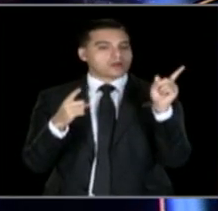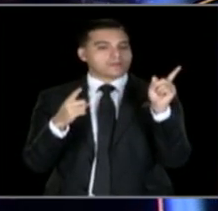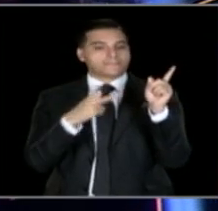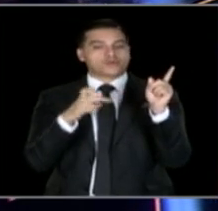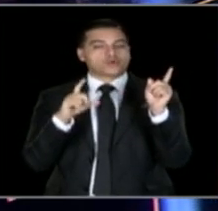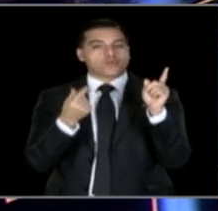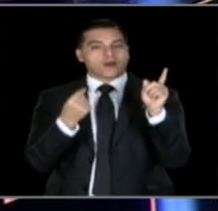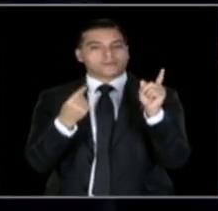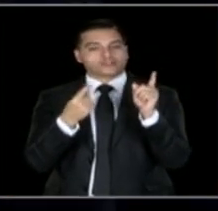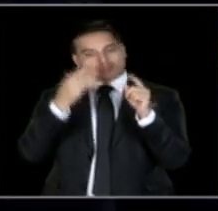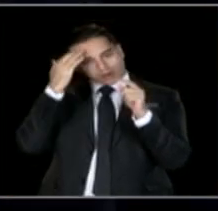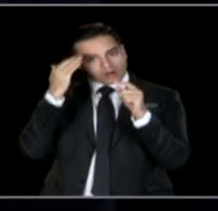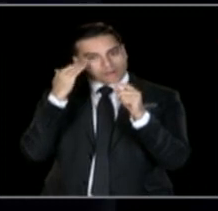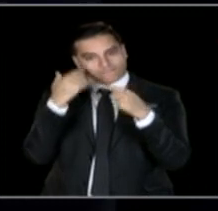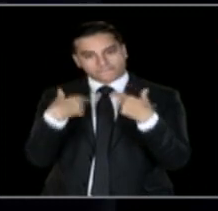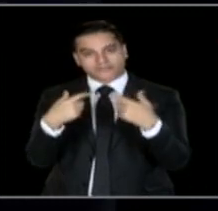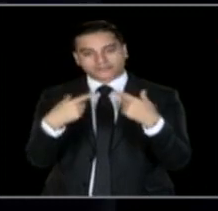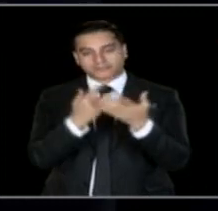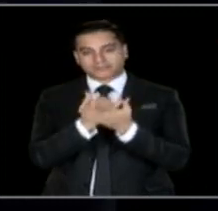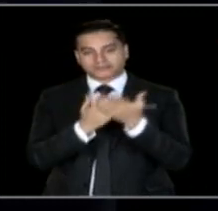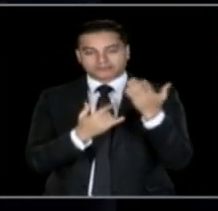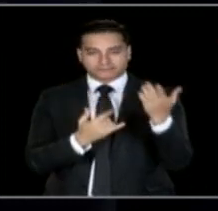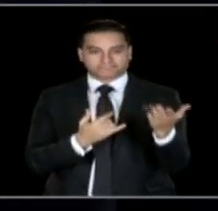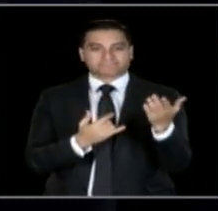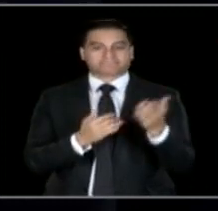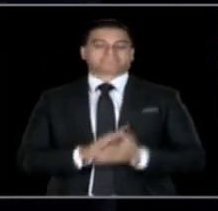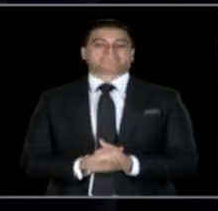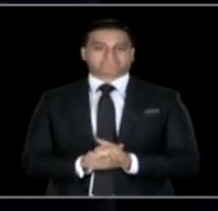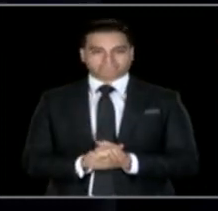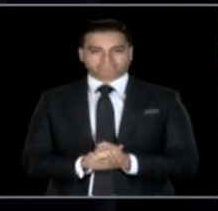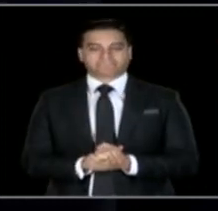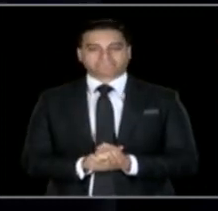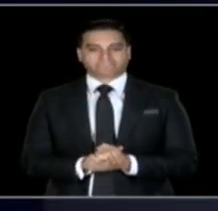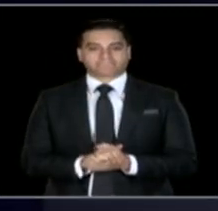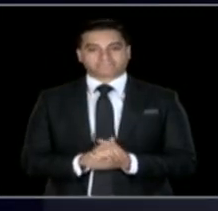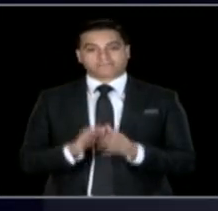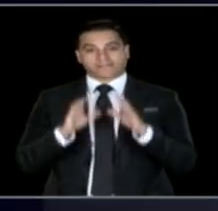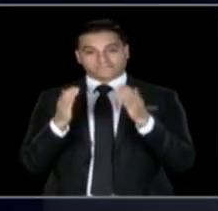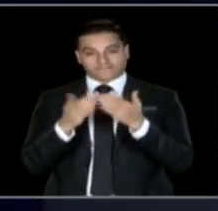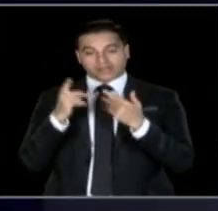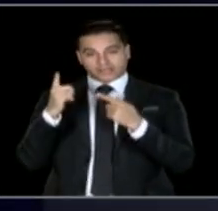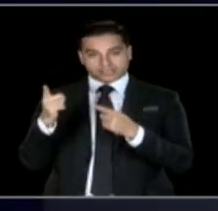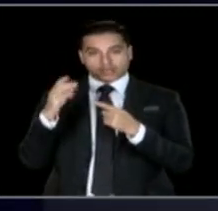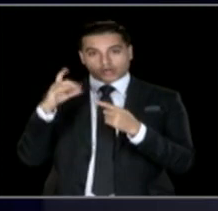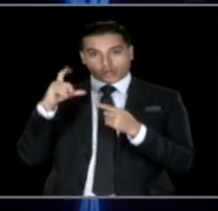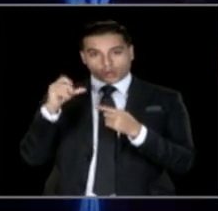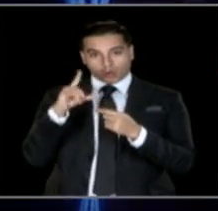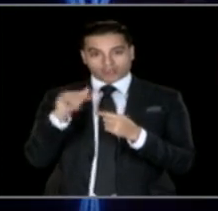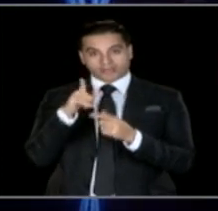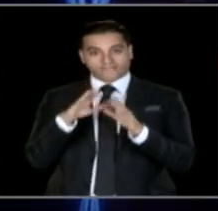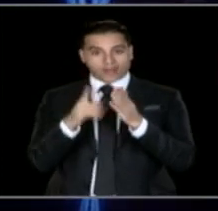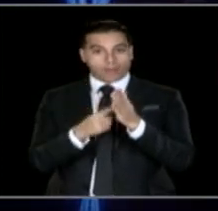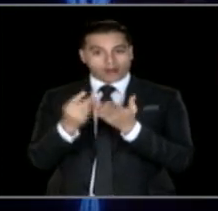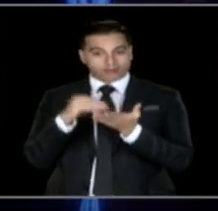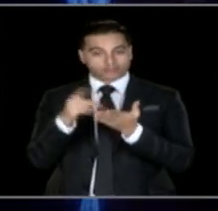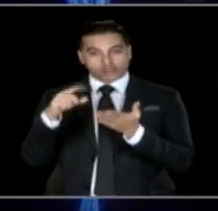215 راهبات الأرمن مصر جديدة القاهرة. فريق جلوري، انتوا فريق بيشارك لأول مرة، مش